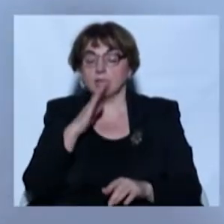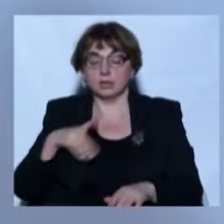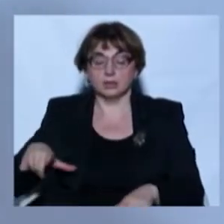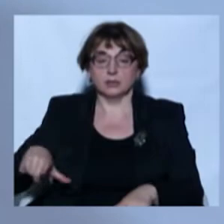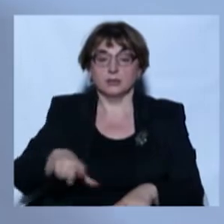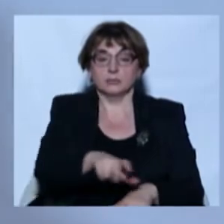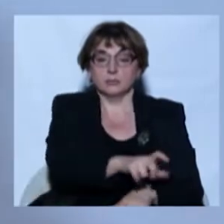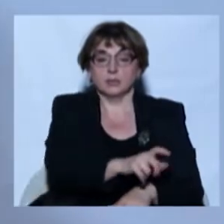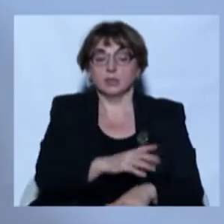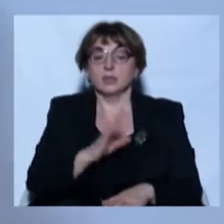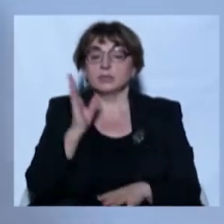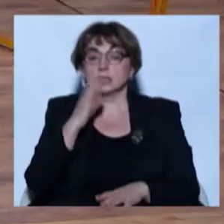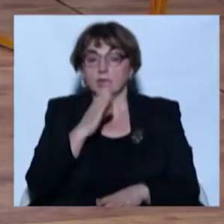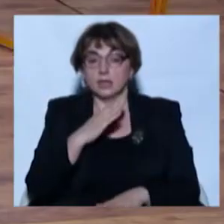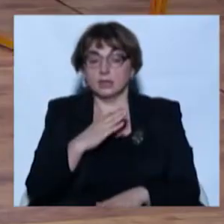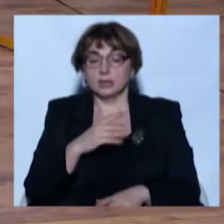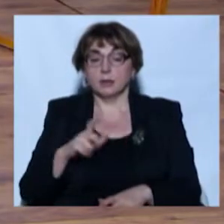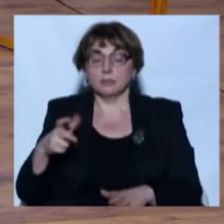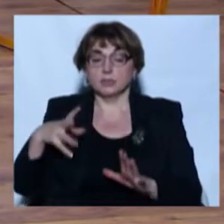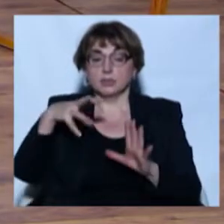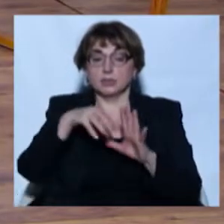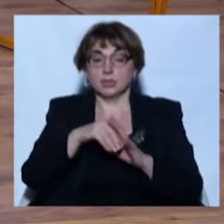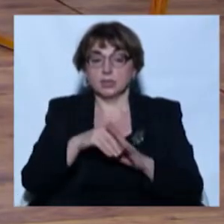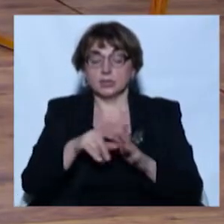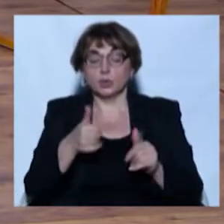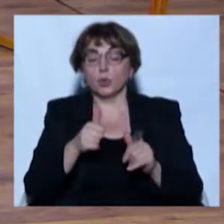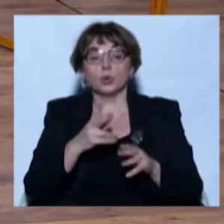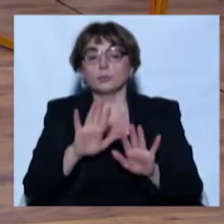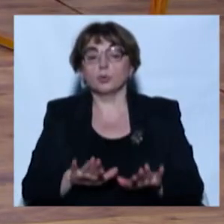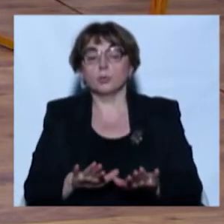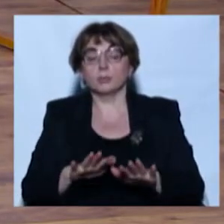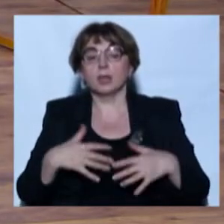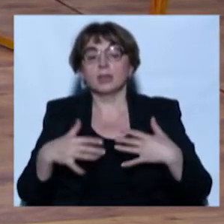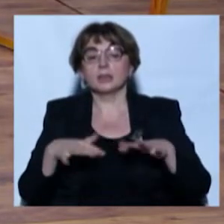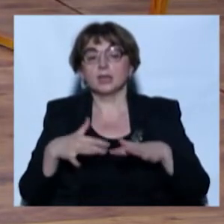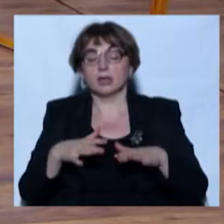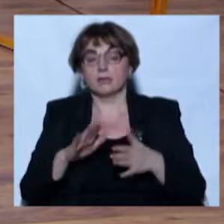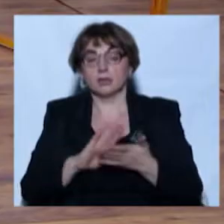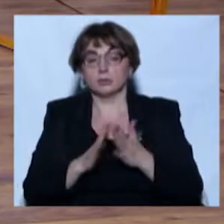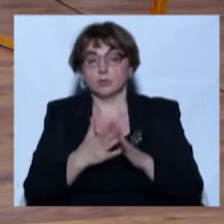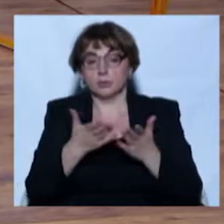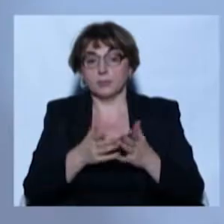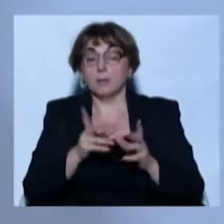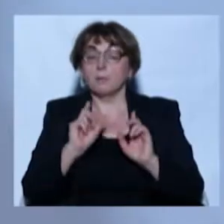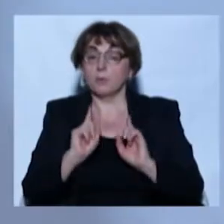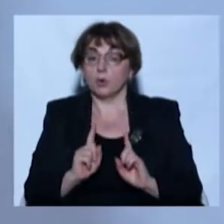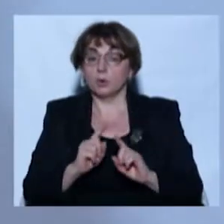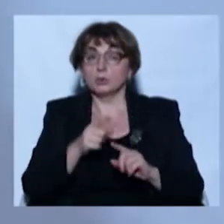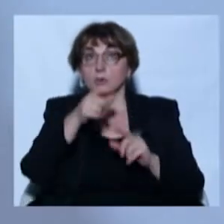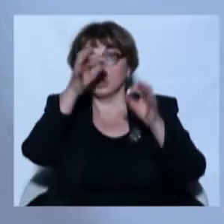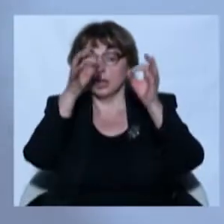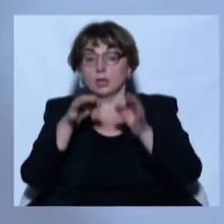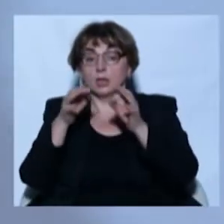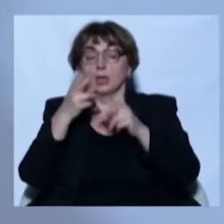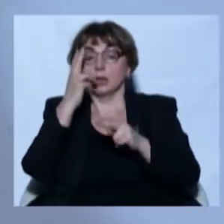მოედინება. ანუ წყალი მდინარეში თხევად მდგომარეობაშია, ხოლო ყინულის ლოლოები გაყინული